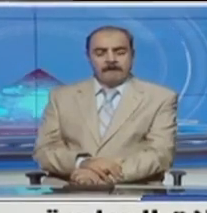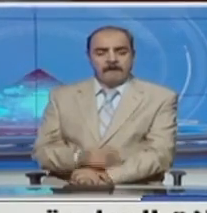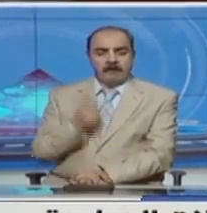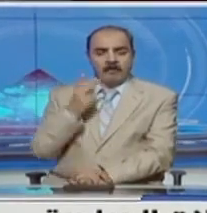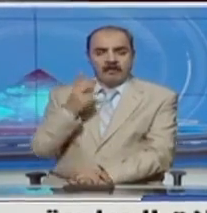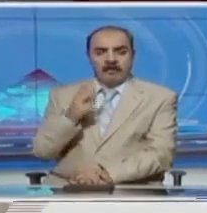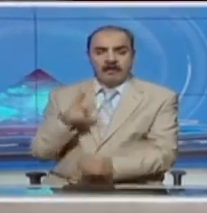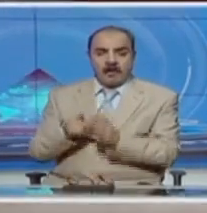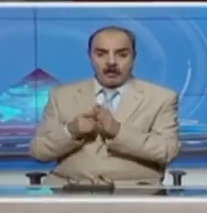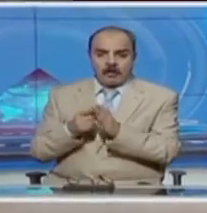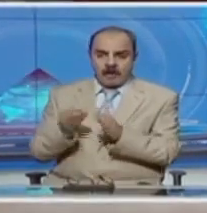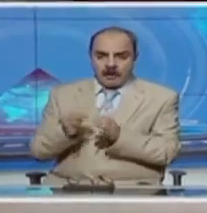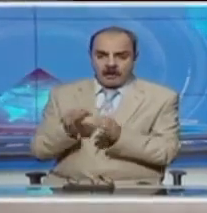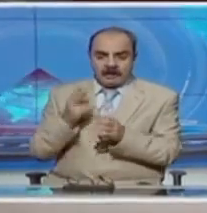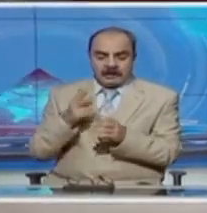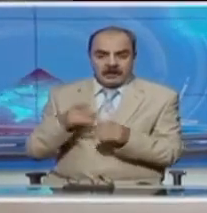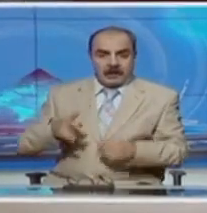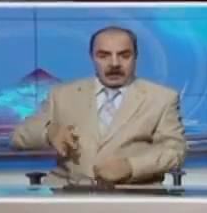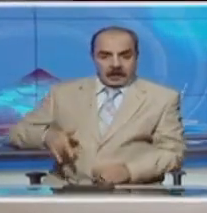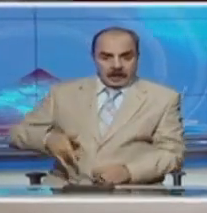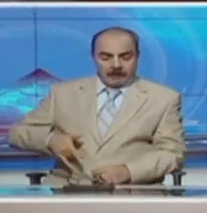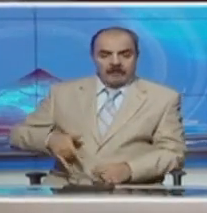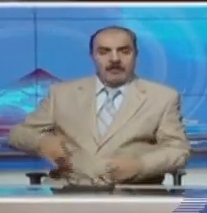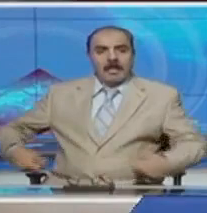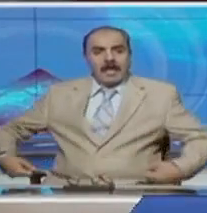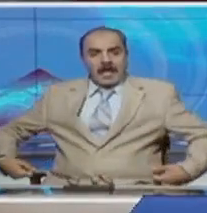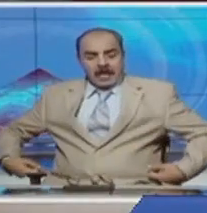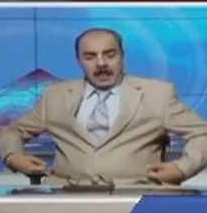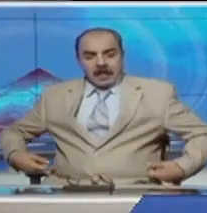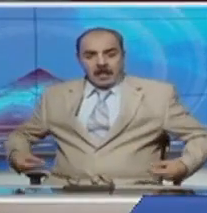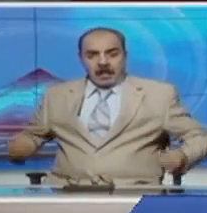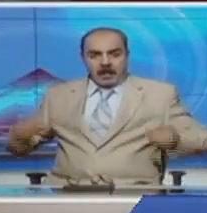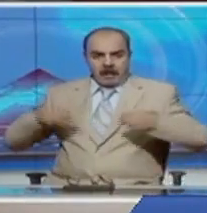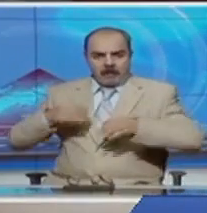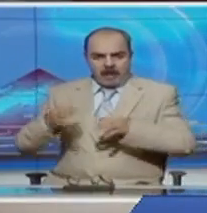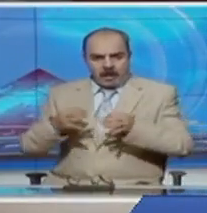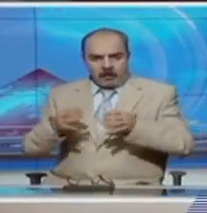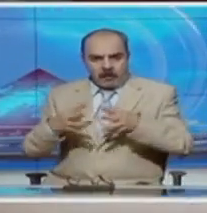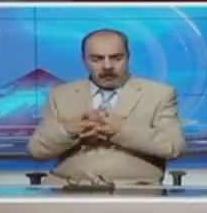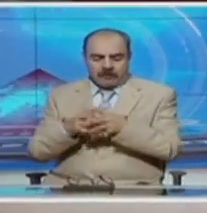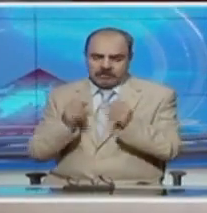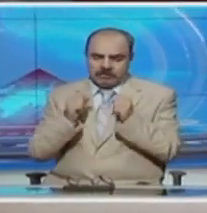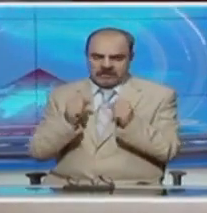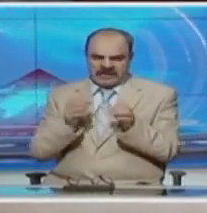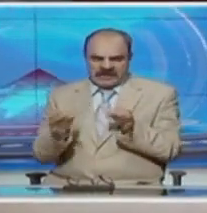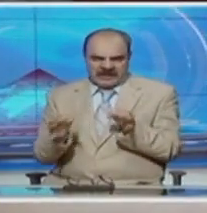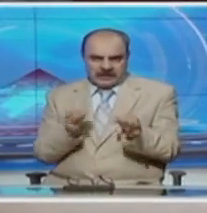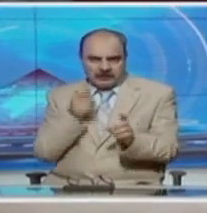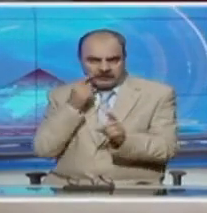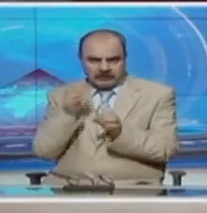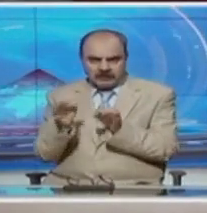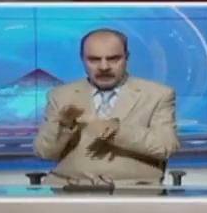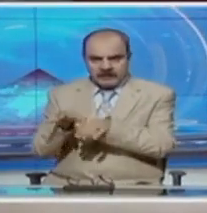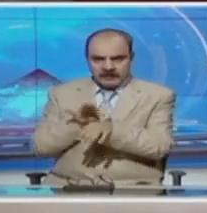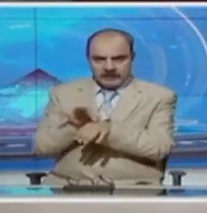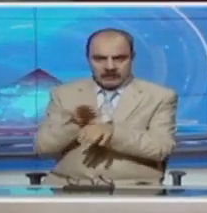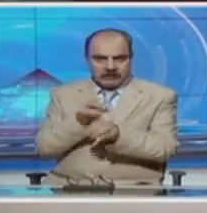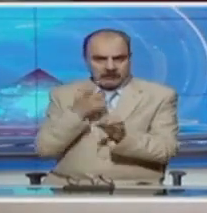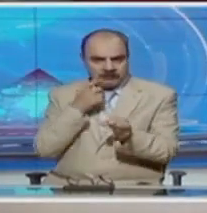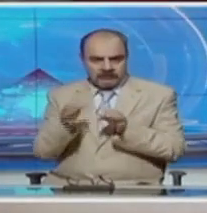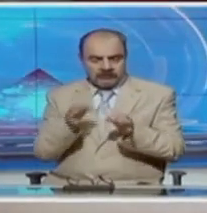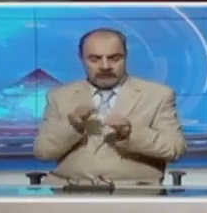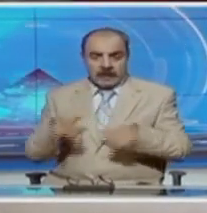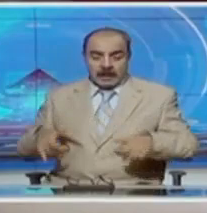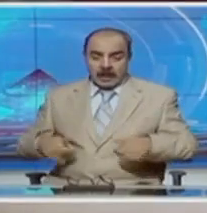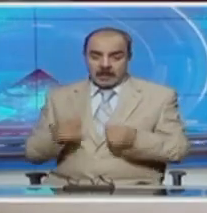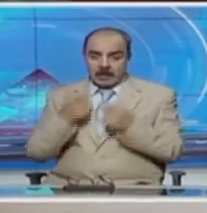عضوين، فمحتاج ان احنا نحافظ عليه من اي مشاكل ممكن تحصل، خصوصا مكافحه العدوى والحاجات دي، لان طبعا في الكلى